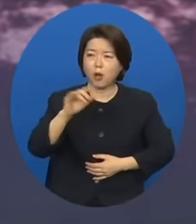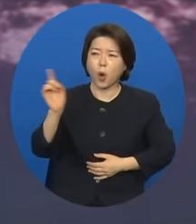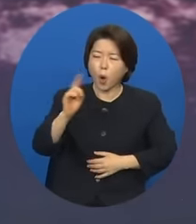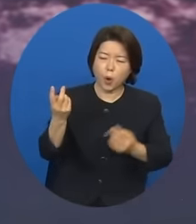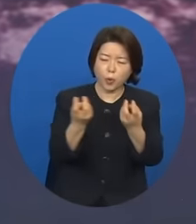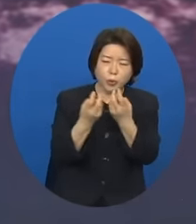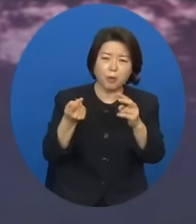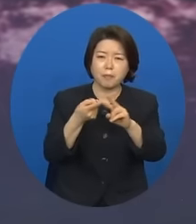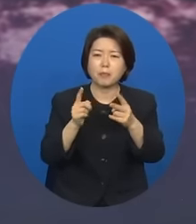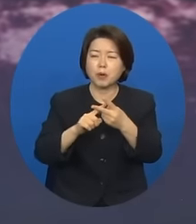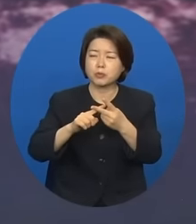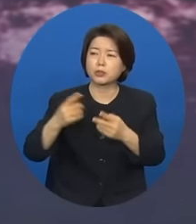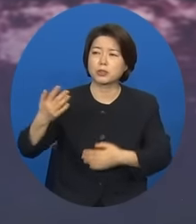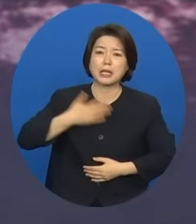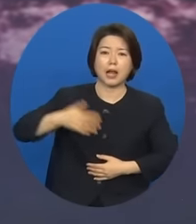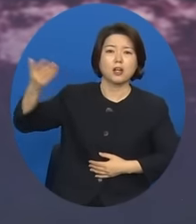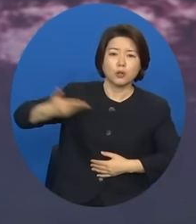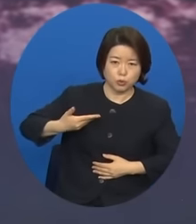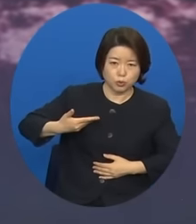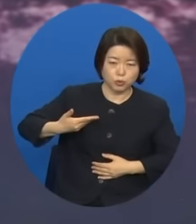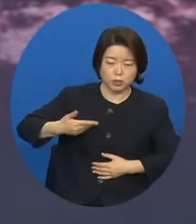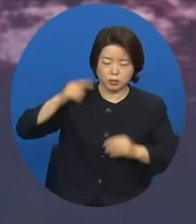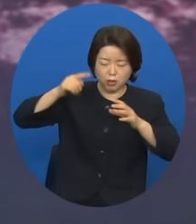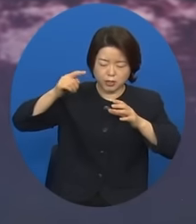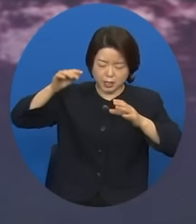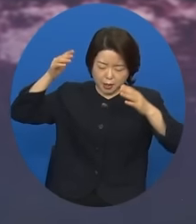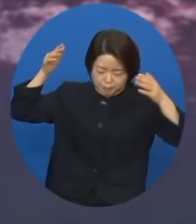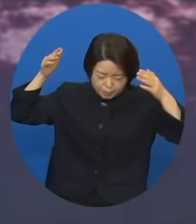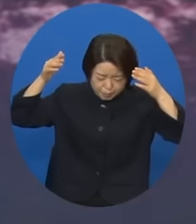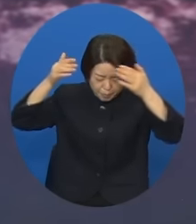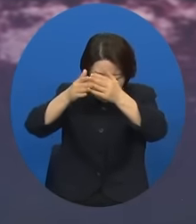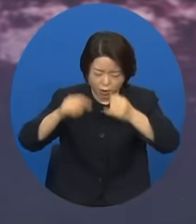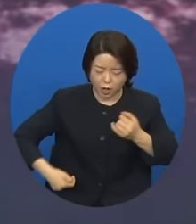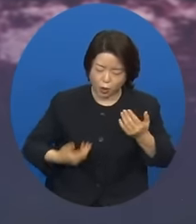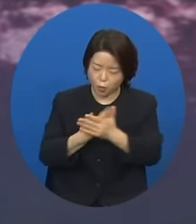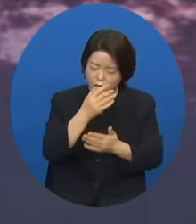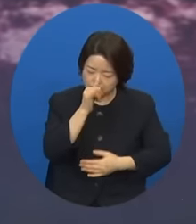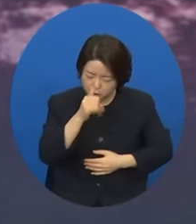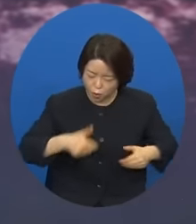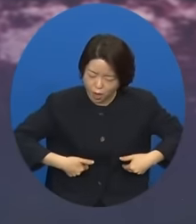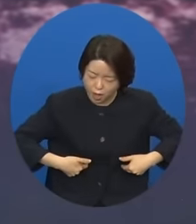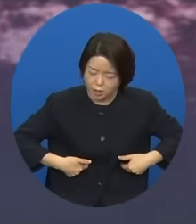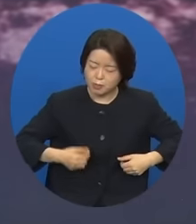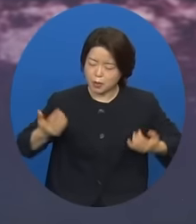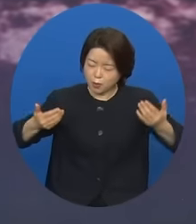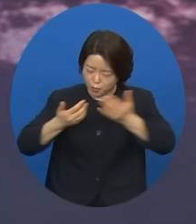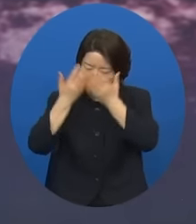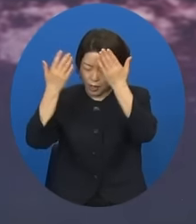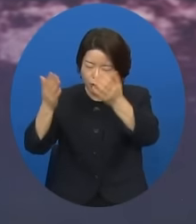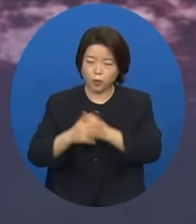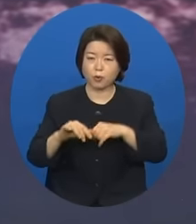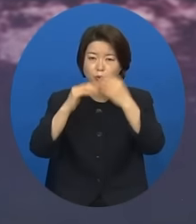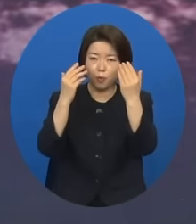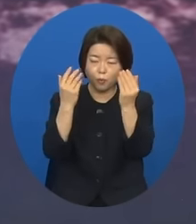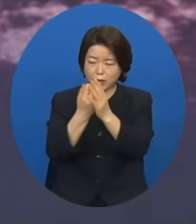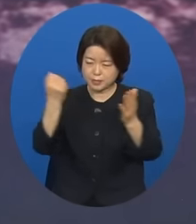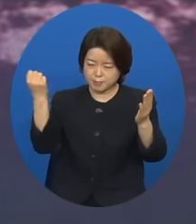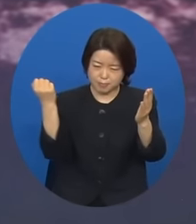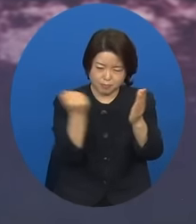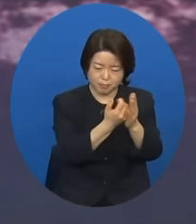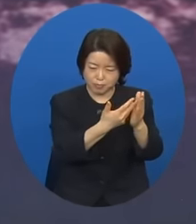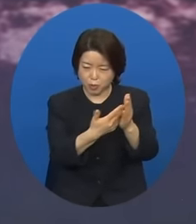주십니다 거기에서 들어가서 거기서 완전 히 우리가 회개해야 될 것이 있다면 회개해야 되고요 그다음에 그걸 완전히 보혈로 끊어버려야